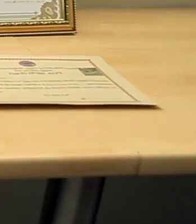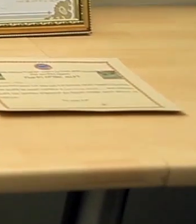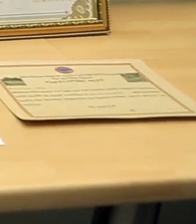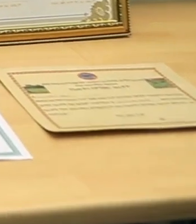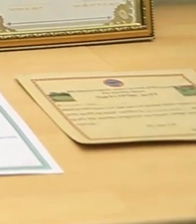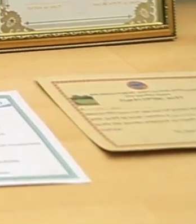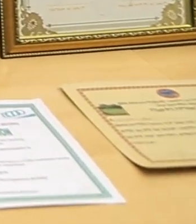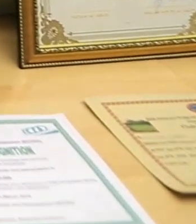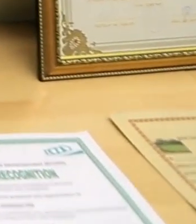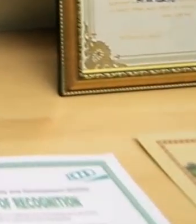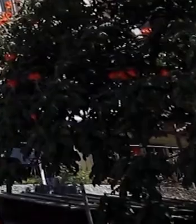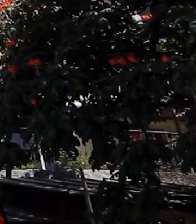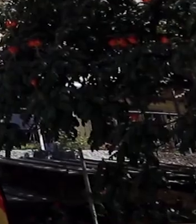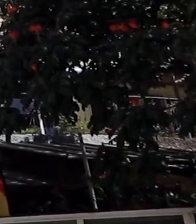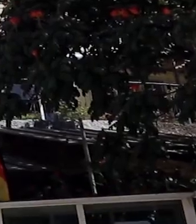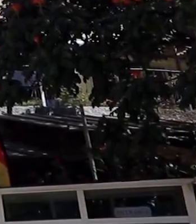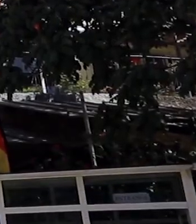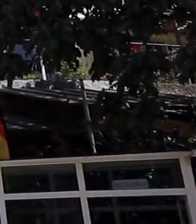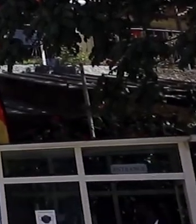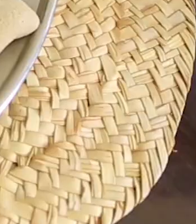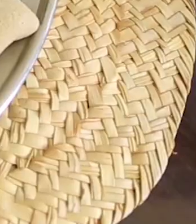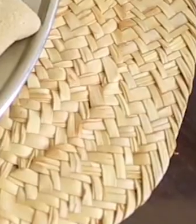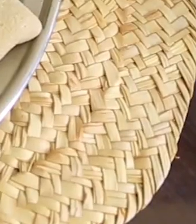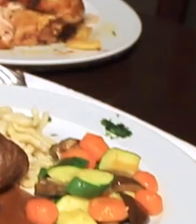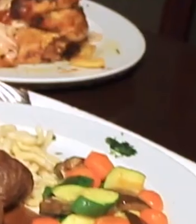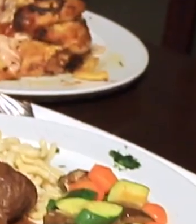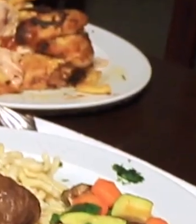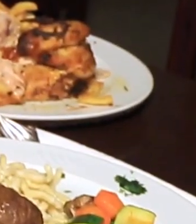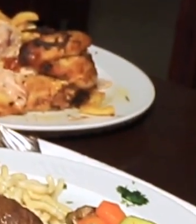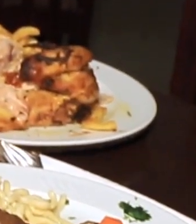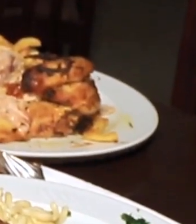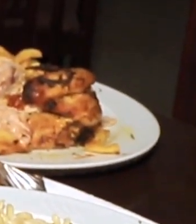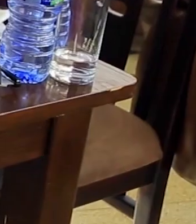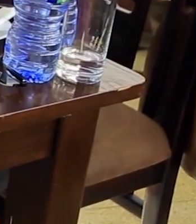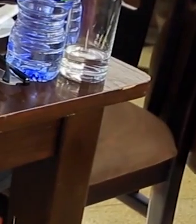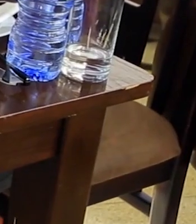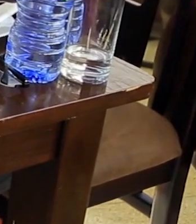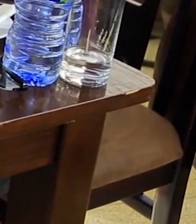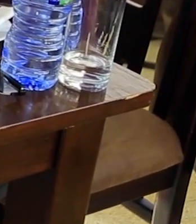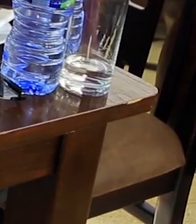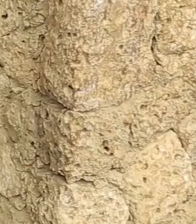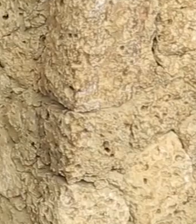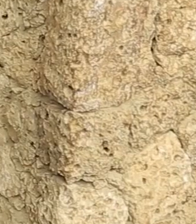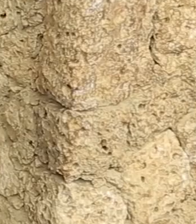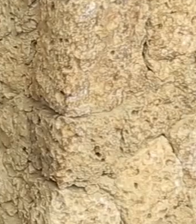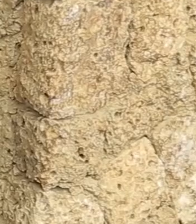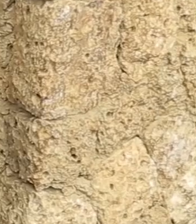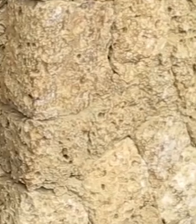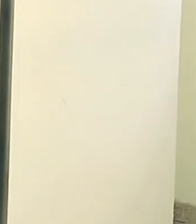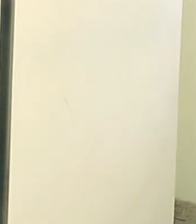ግን ኮከቧን ሶበታል ይሉታል ምክንያቱም ጣፋጭ ሆኖ ባህላዊና የውጭ አገር ምግቦችን በቃታቸው